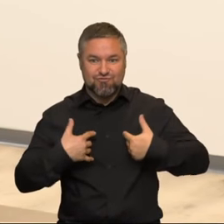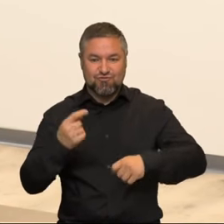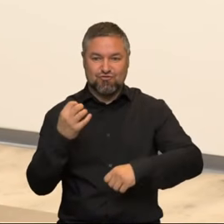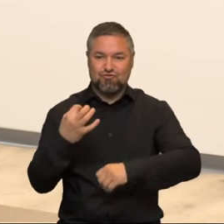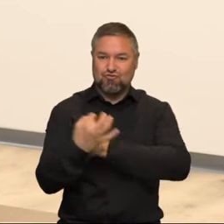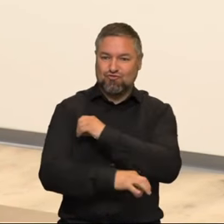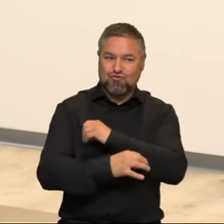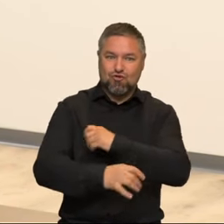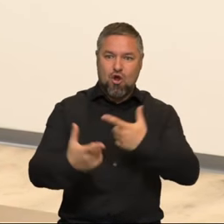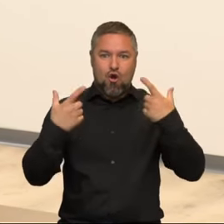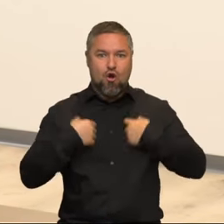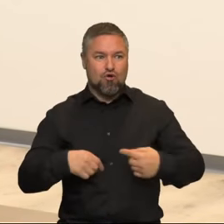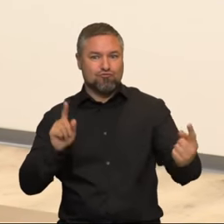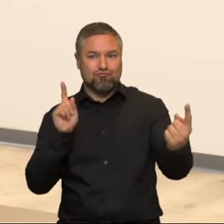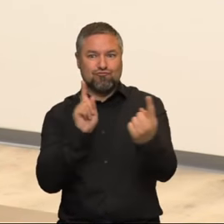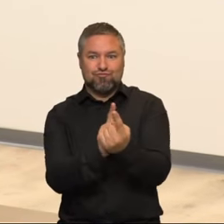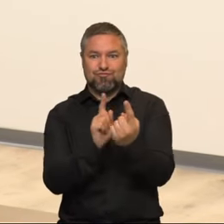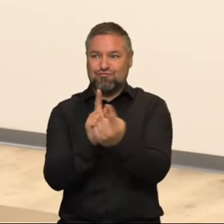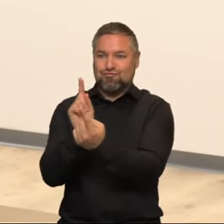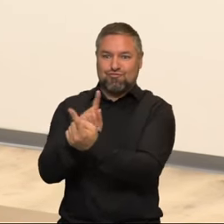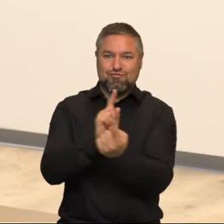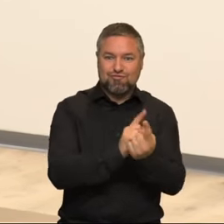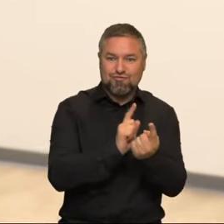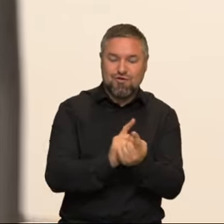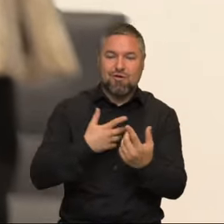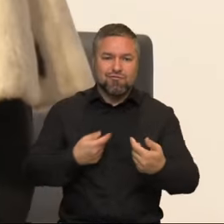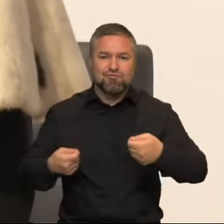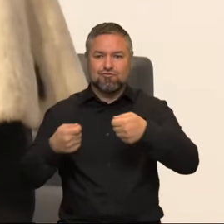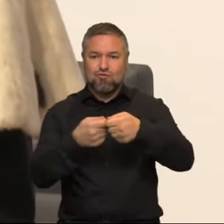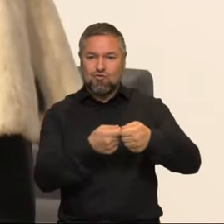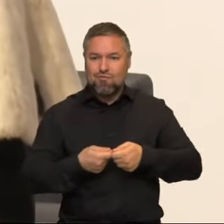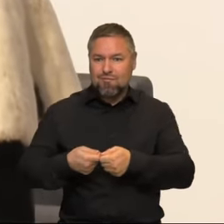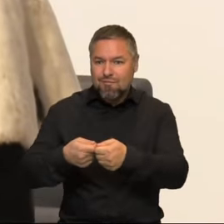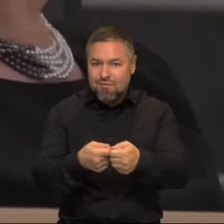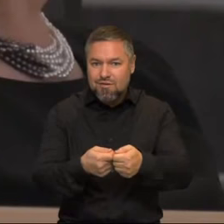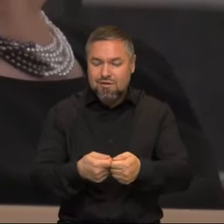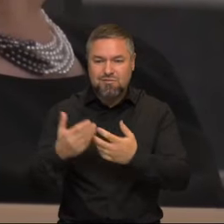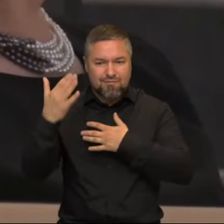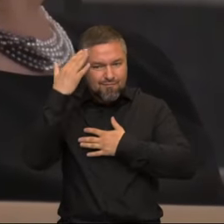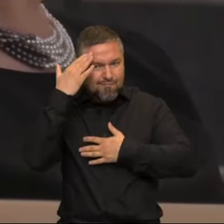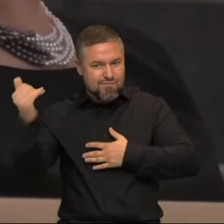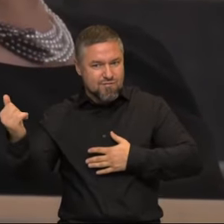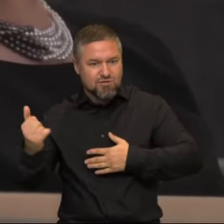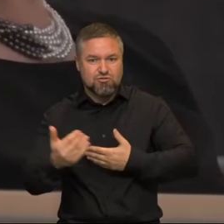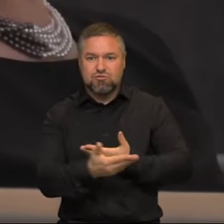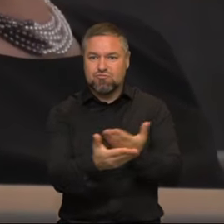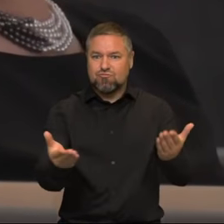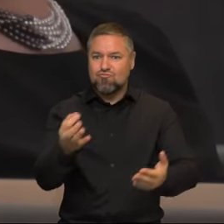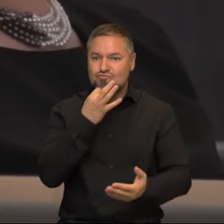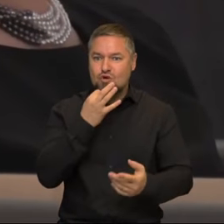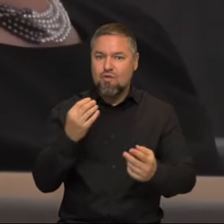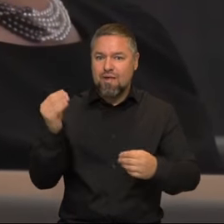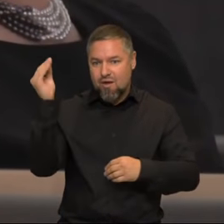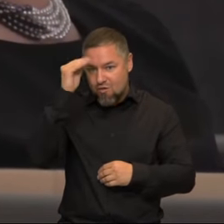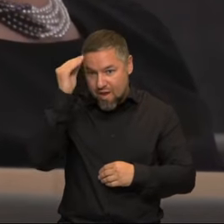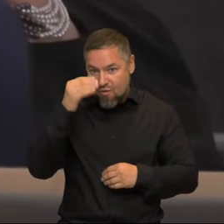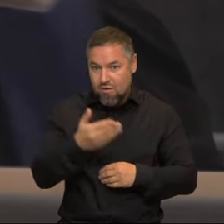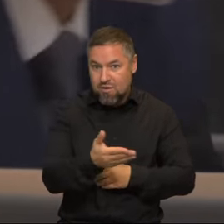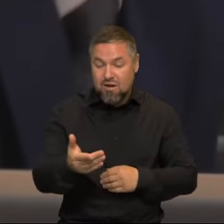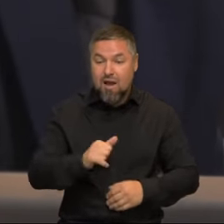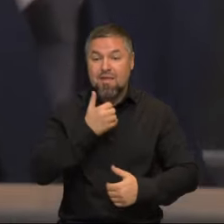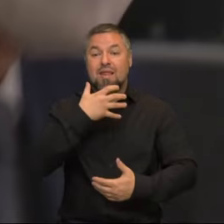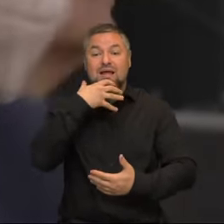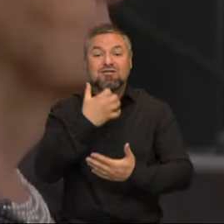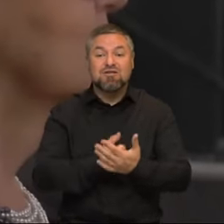studiów opartych na osobistym kontakcie i współpracy w relacji mistrz-uczeń, by jak najlepiej wykorzystać